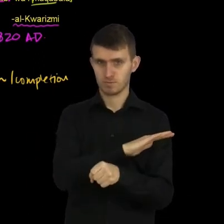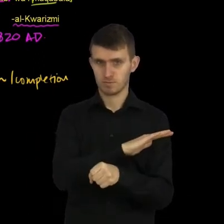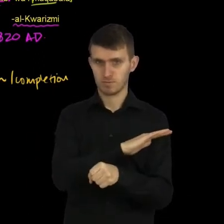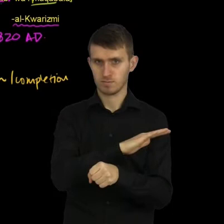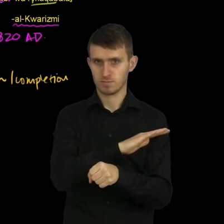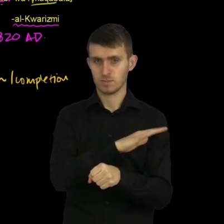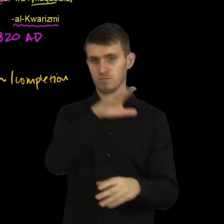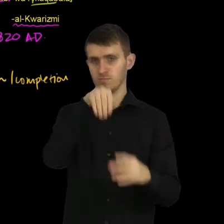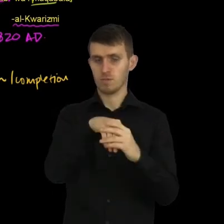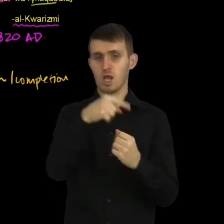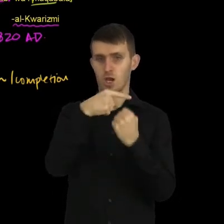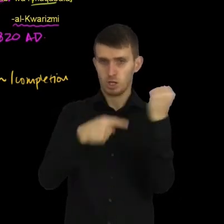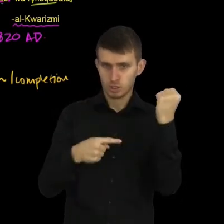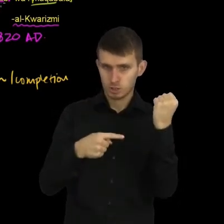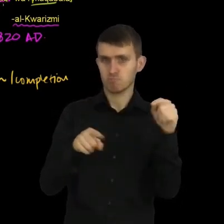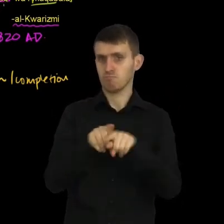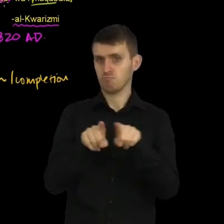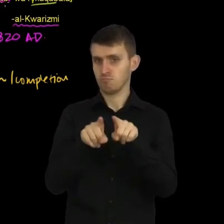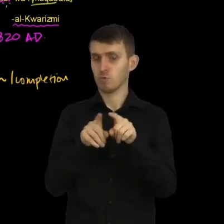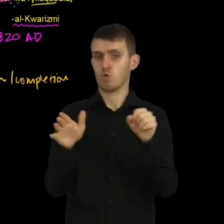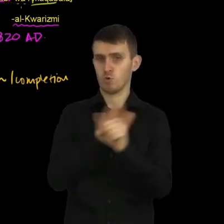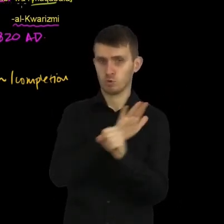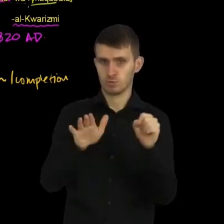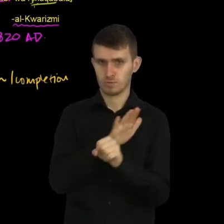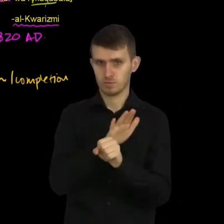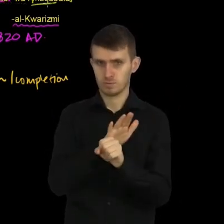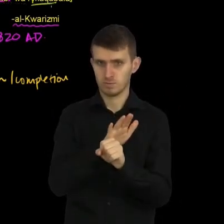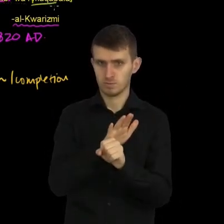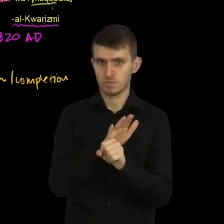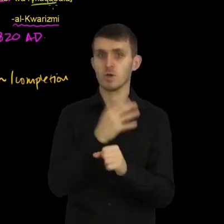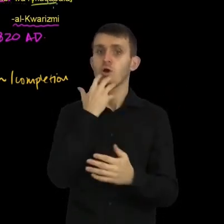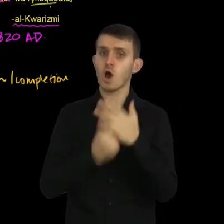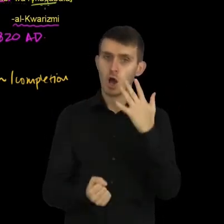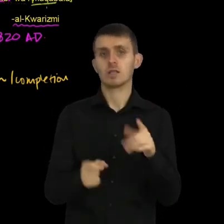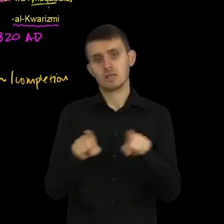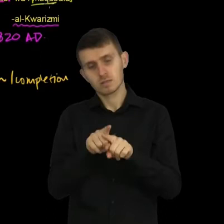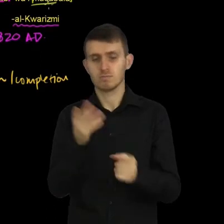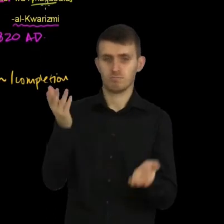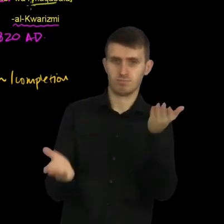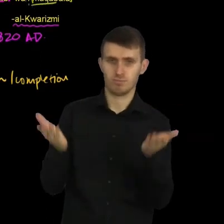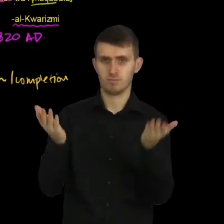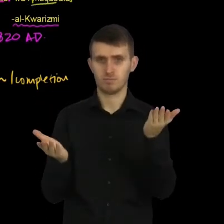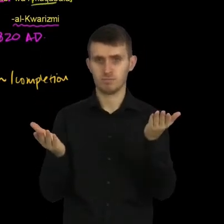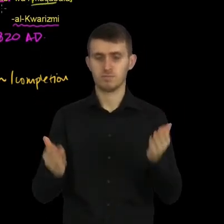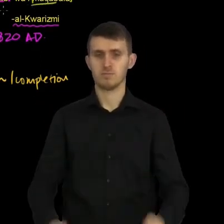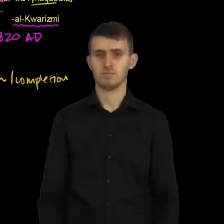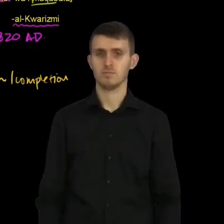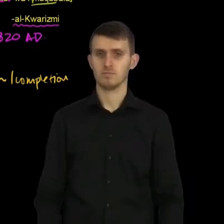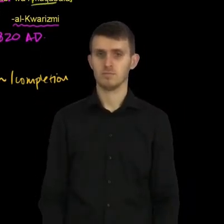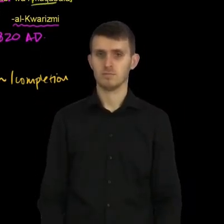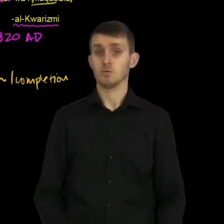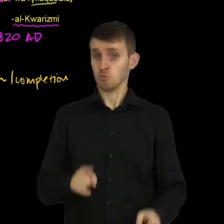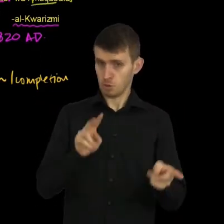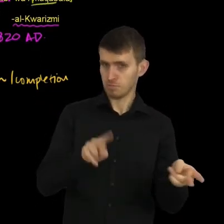to zapewne znaczy kompletna o liczeniu i uzupełnianiu o liczeniu